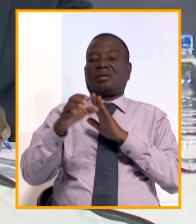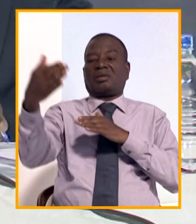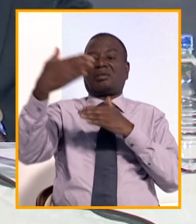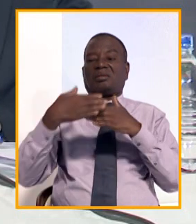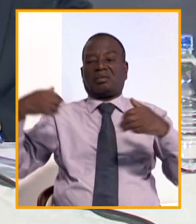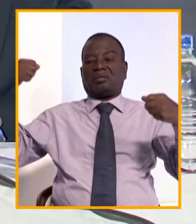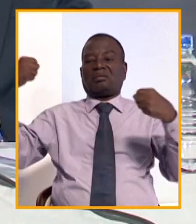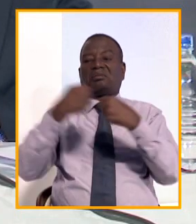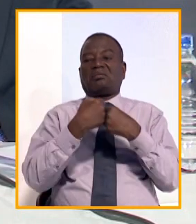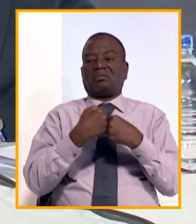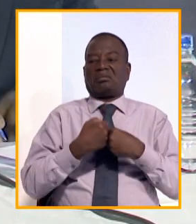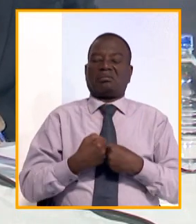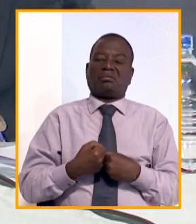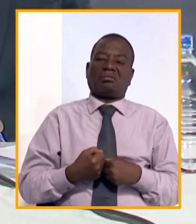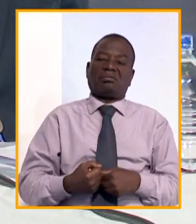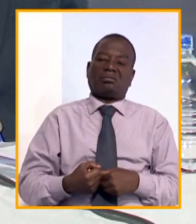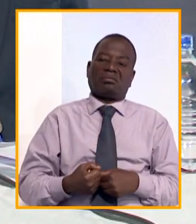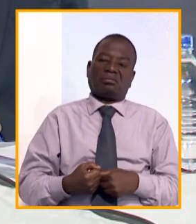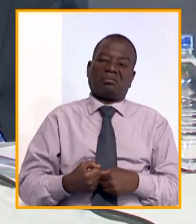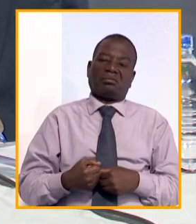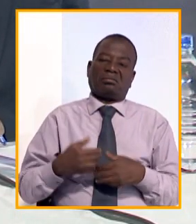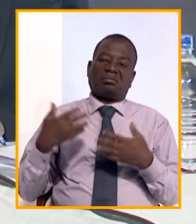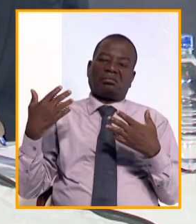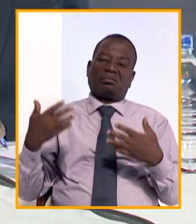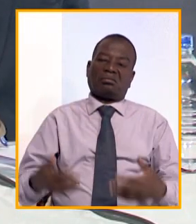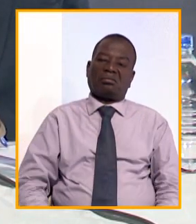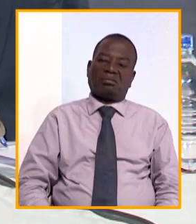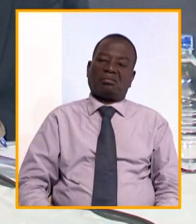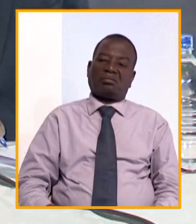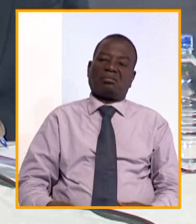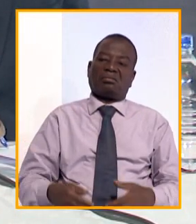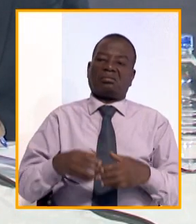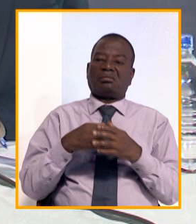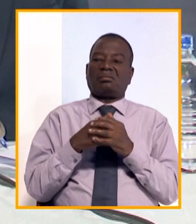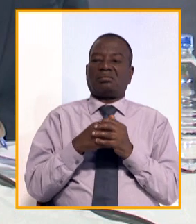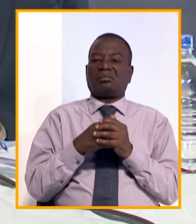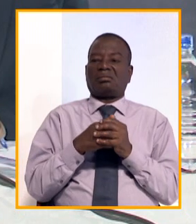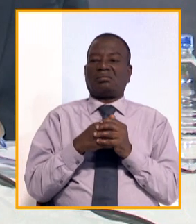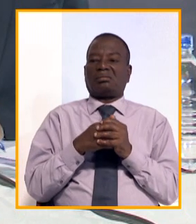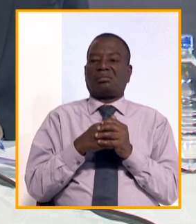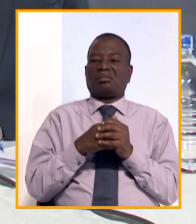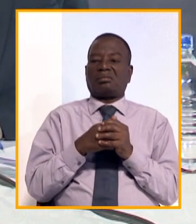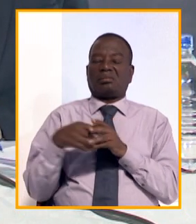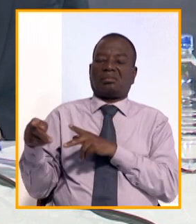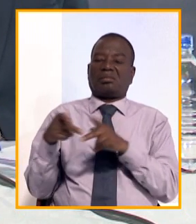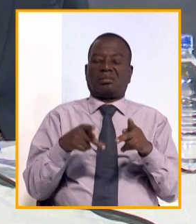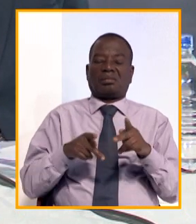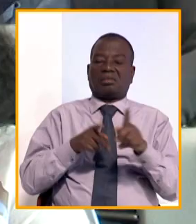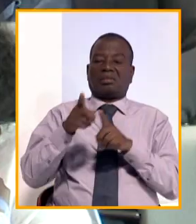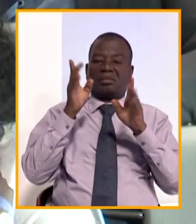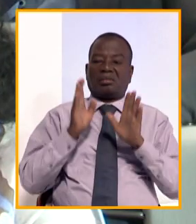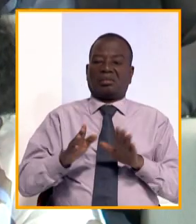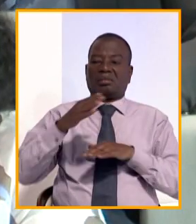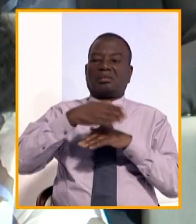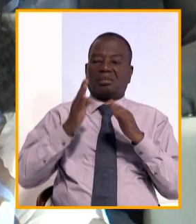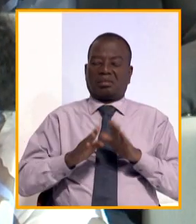UTB. Et donc le choc est inévitable. La collision elle est frontale entre les deux véhicules. Selon la directrice du